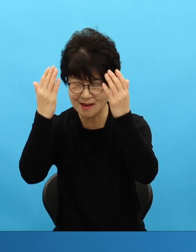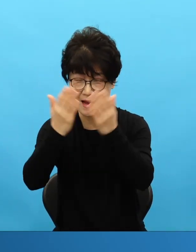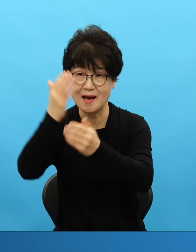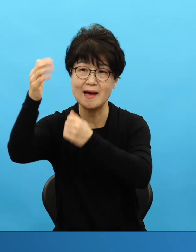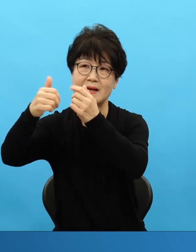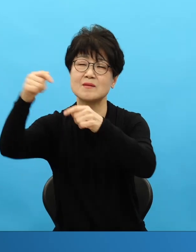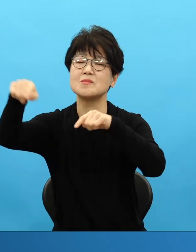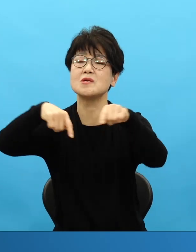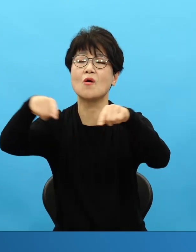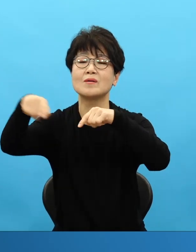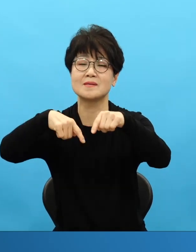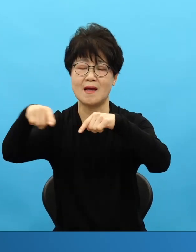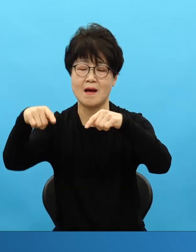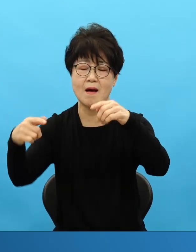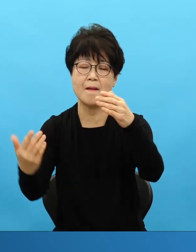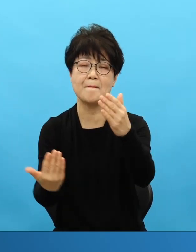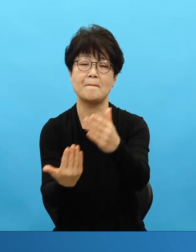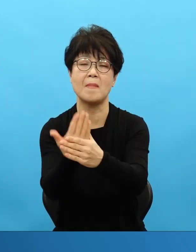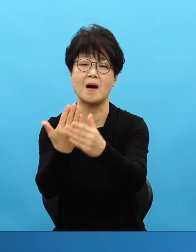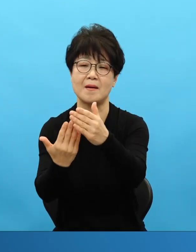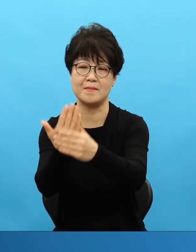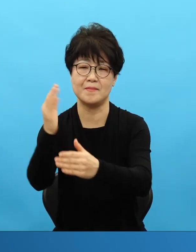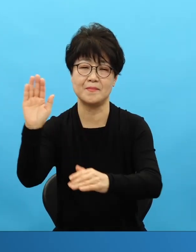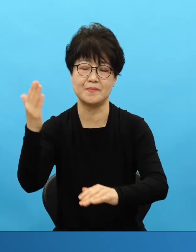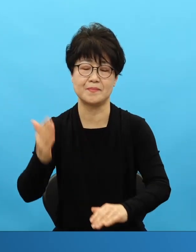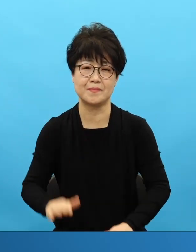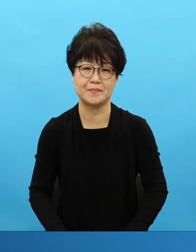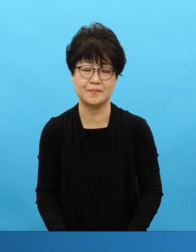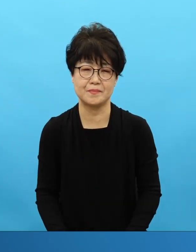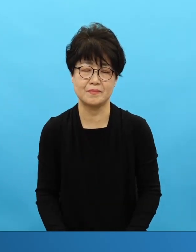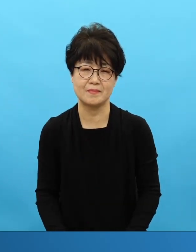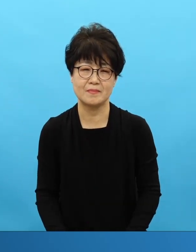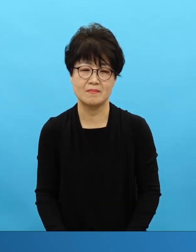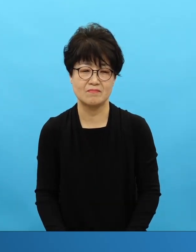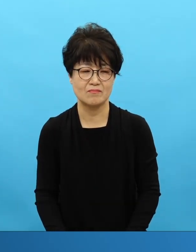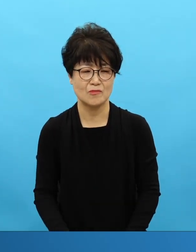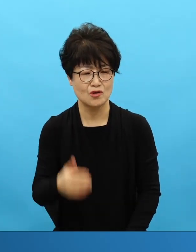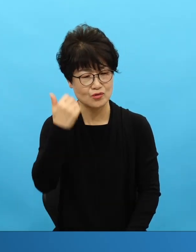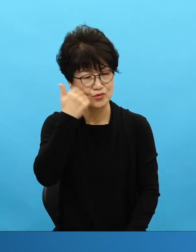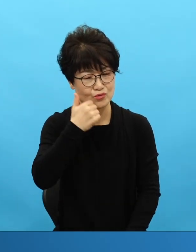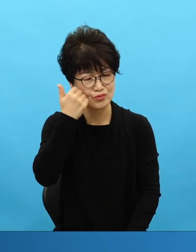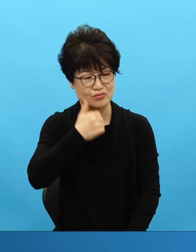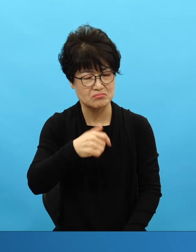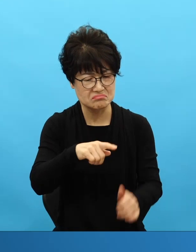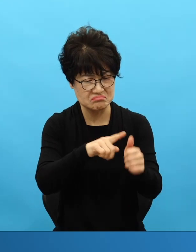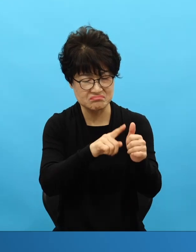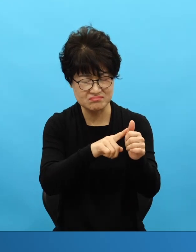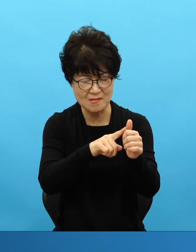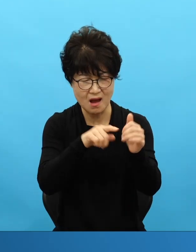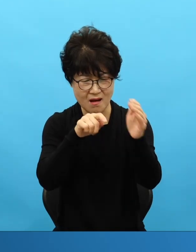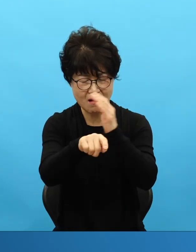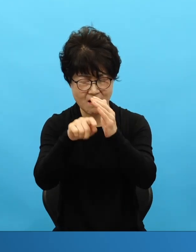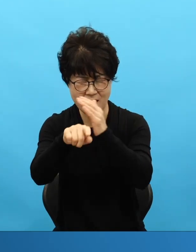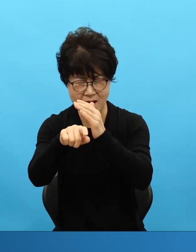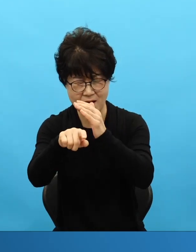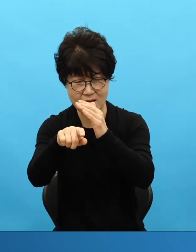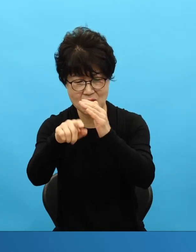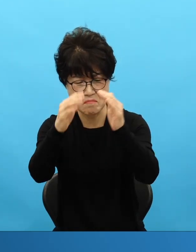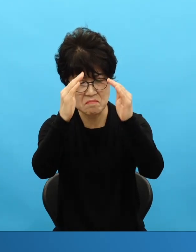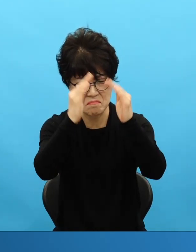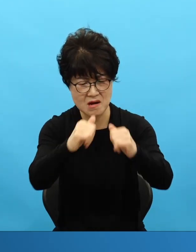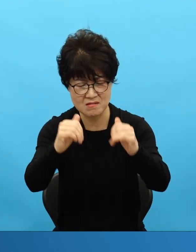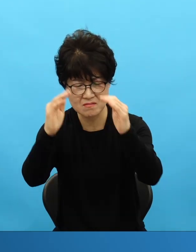works arise for them. 어떤 사람은 가는 곳마다 일이 안 돼. Some people, wherever they go, works don't arise. That's a big